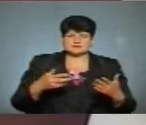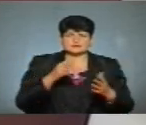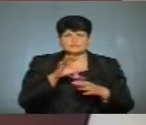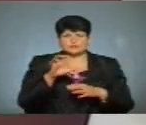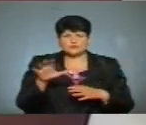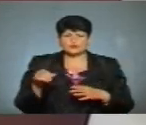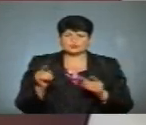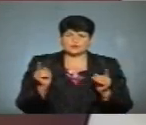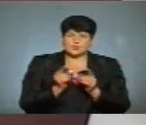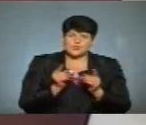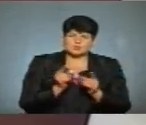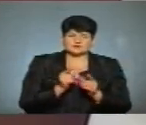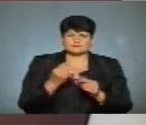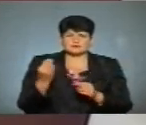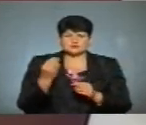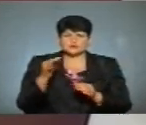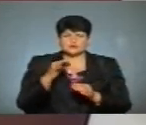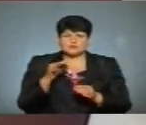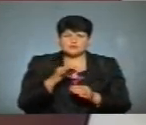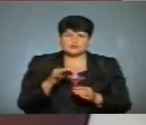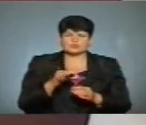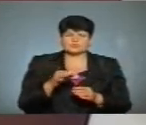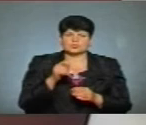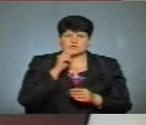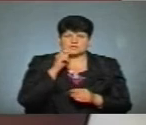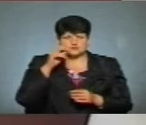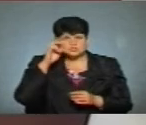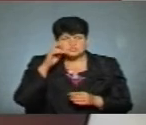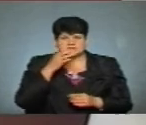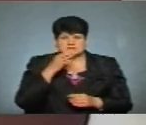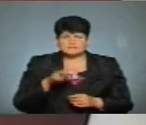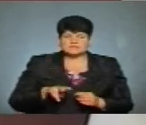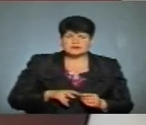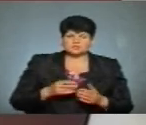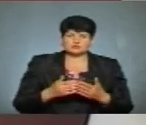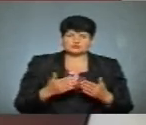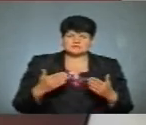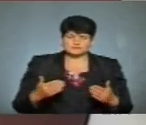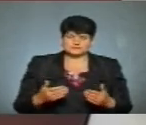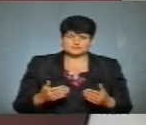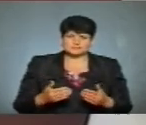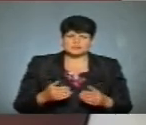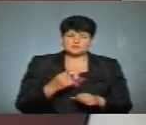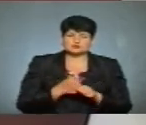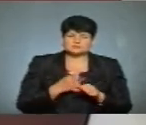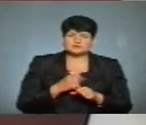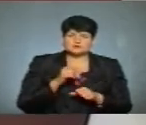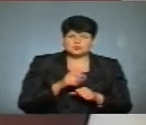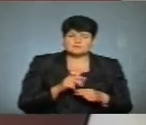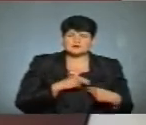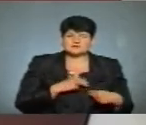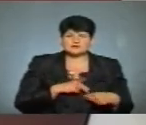фото та короткими історіями про становлення української держави, повідомив директор музею Євген Філь. Розробили її